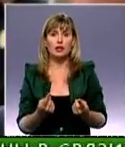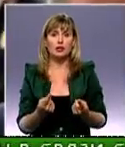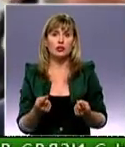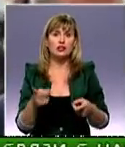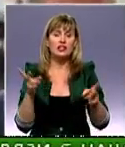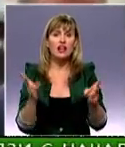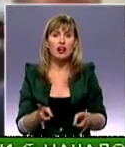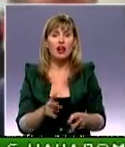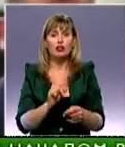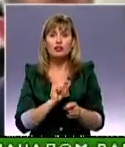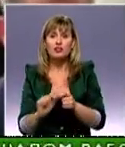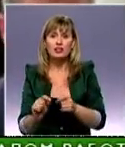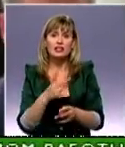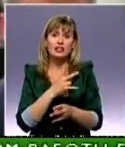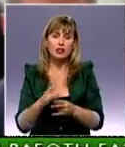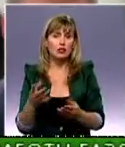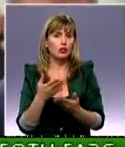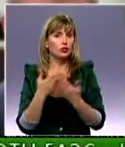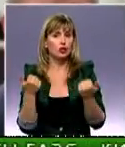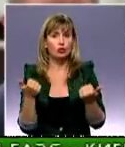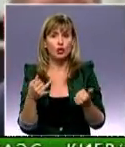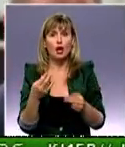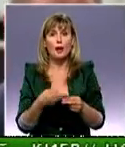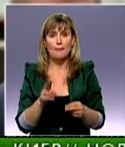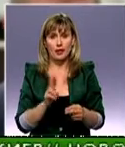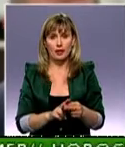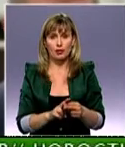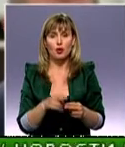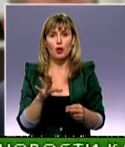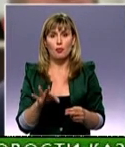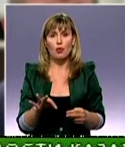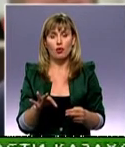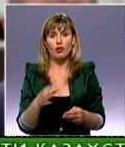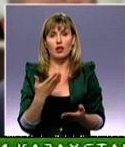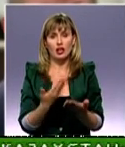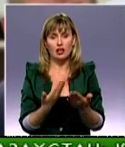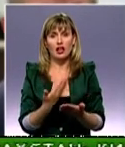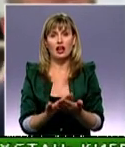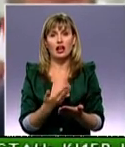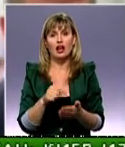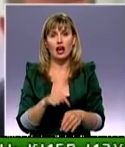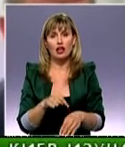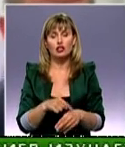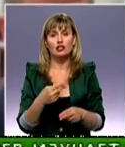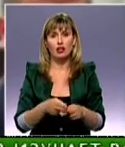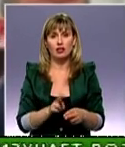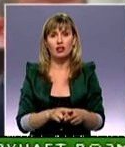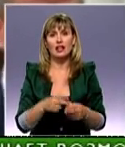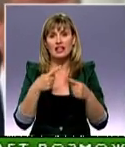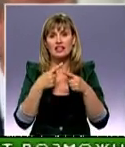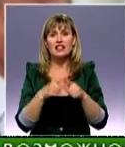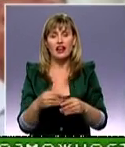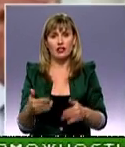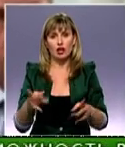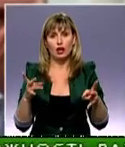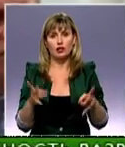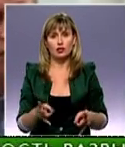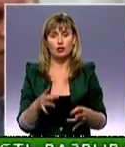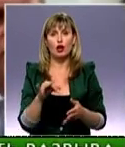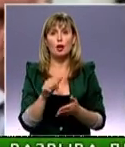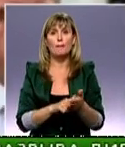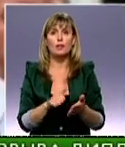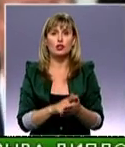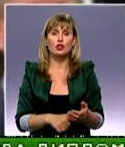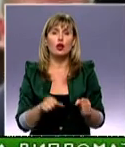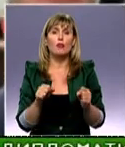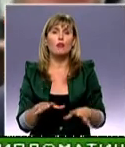теракта не наблюдается, поэтому, по всей видимости, это техногенная катастрофа, и причин